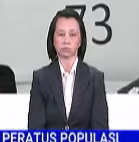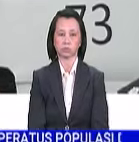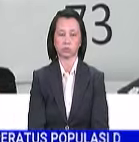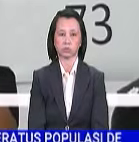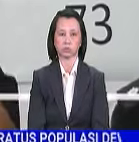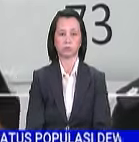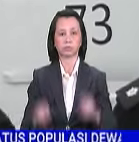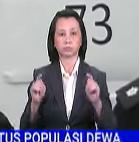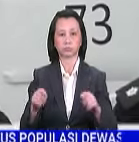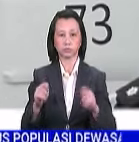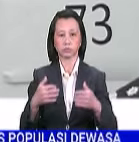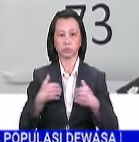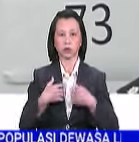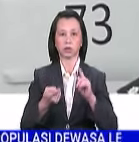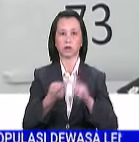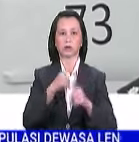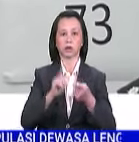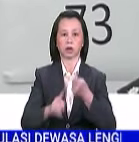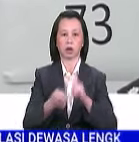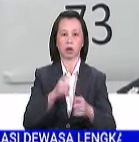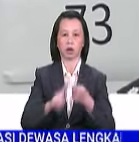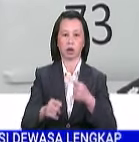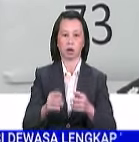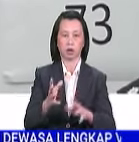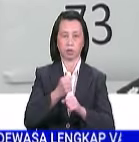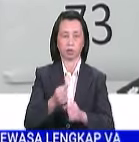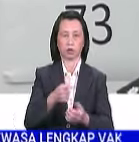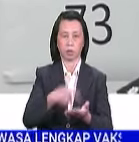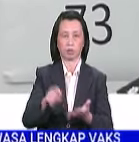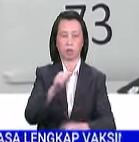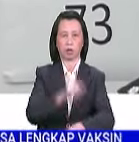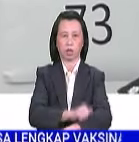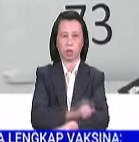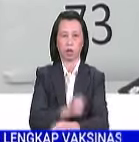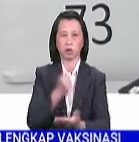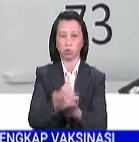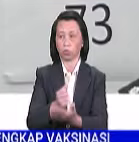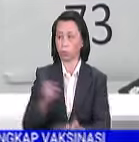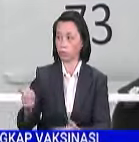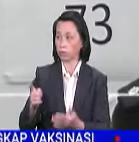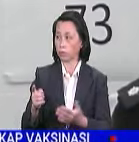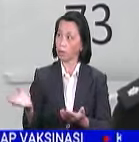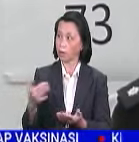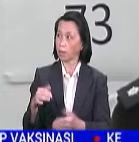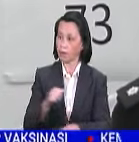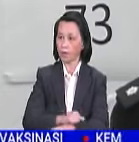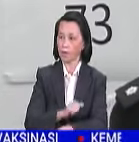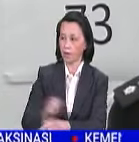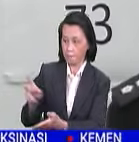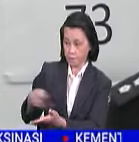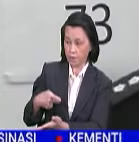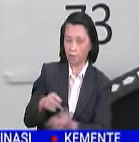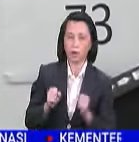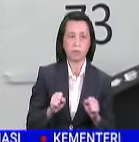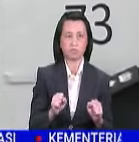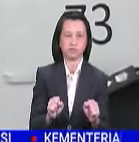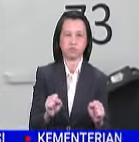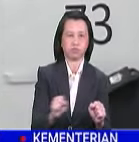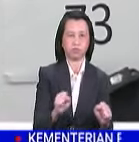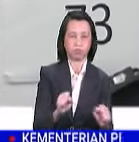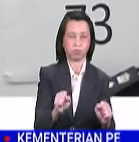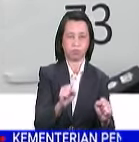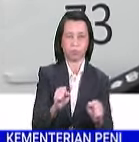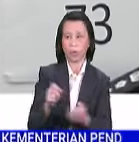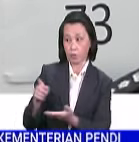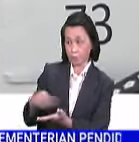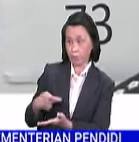Di sini ada yang kawan dia, ada yang dapat upah. Upah tu tolong bawa dia, hantar ke satu tempat, bawa dengan motosikal,